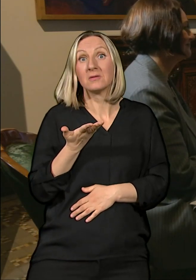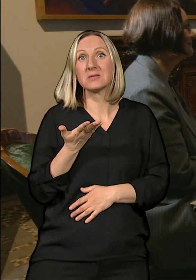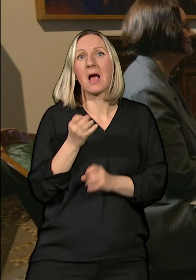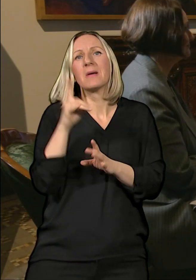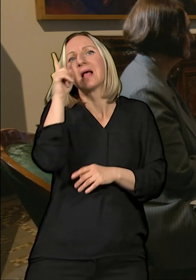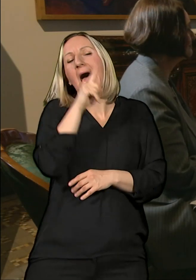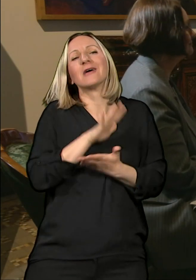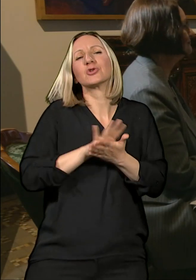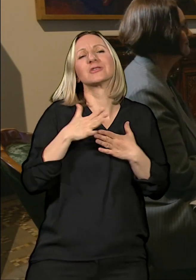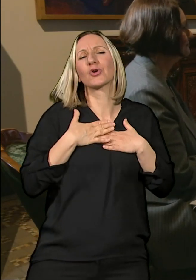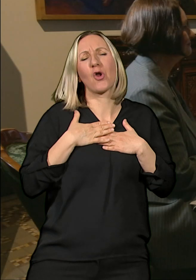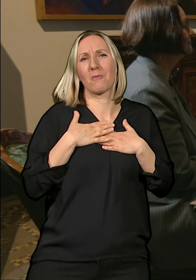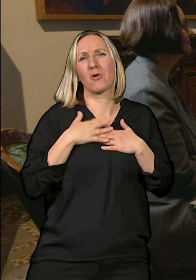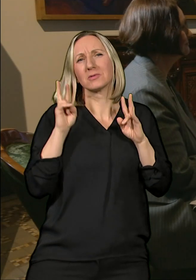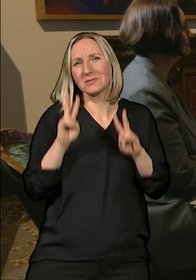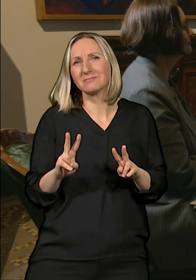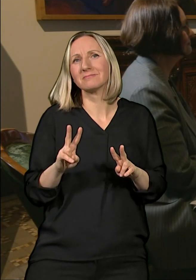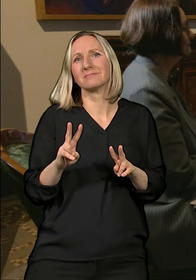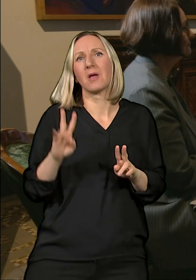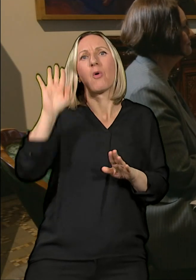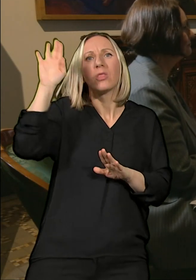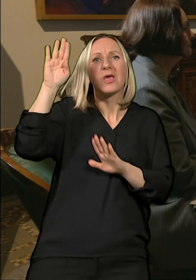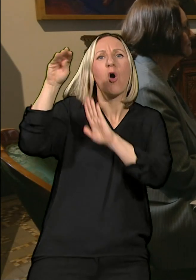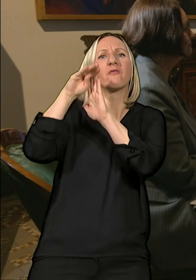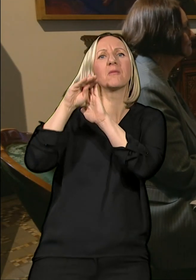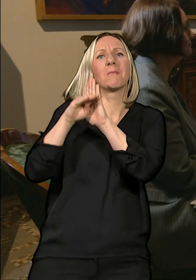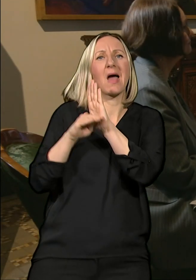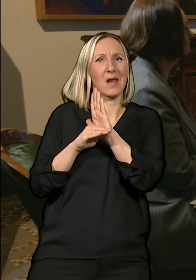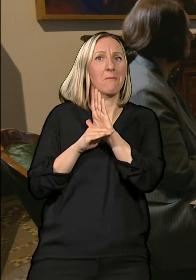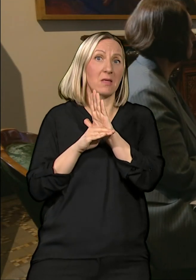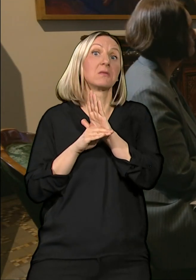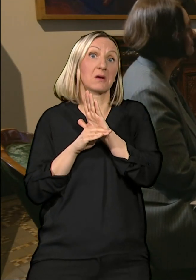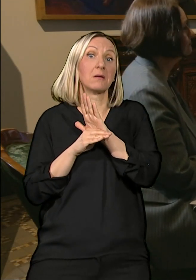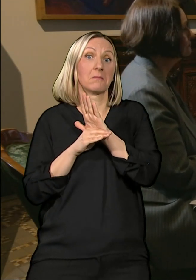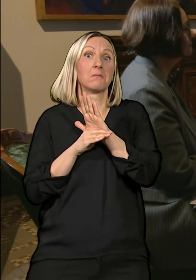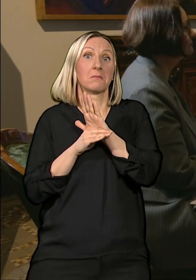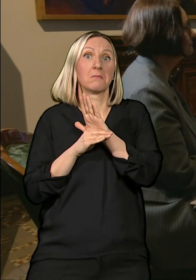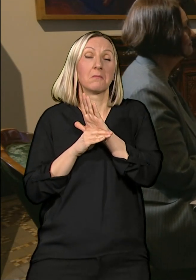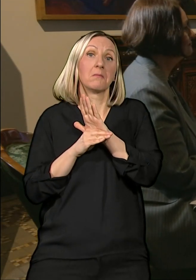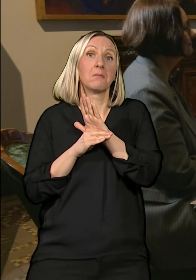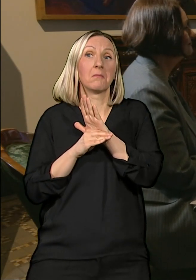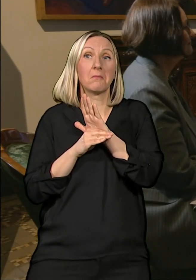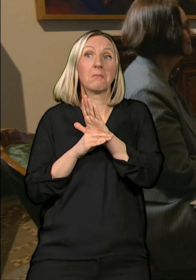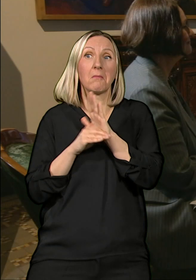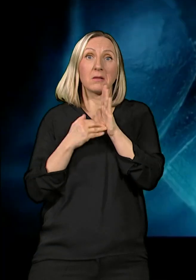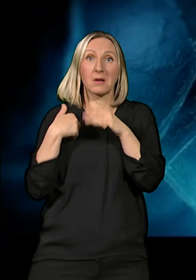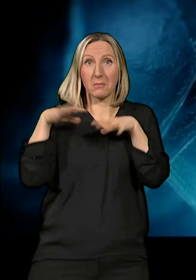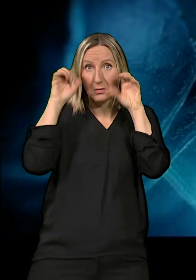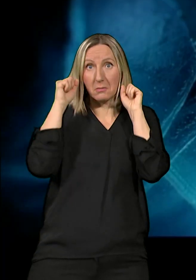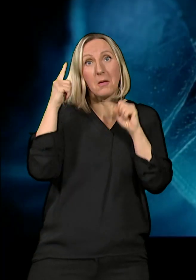lažne skromnosti po tim parametrima treba da nešto zaključim, mislim, vrlo